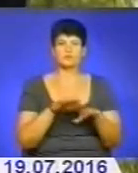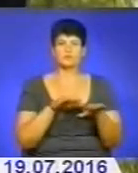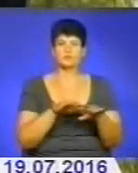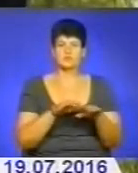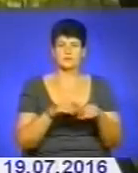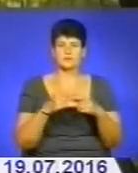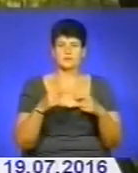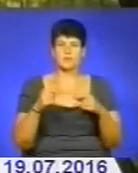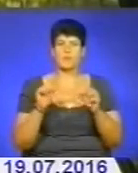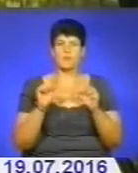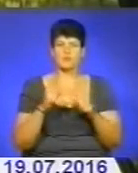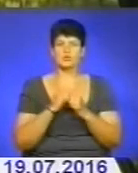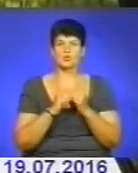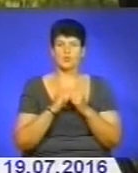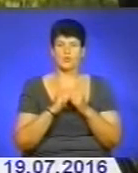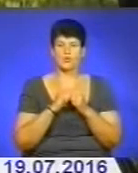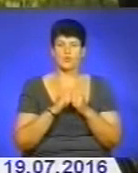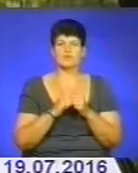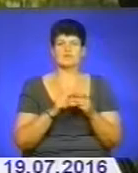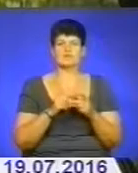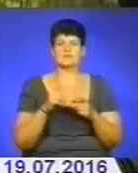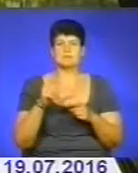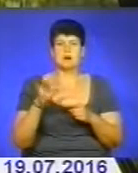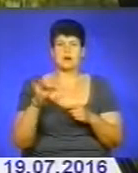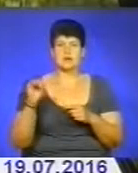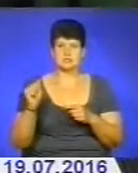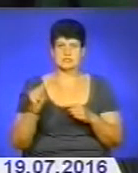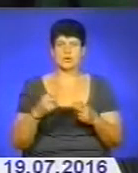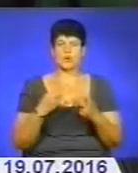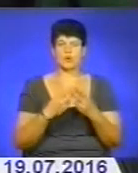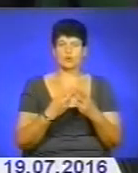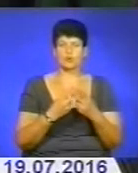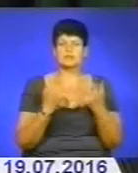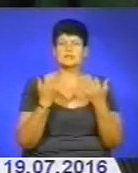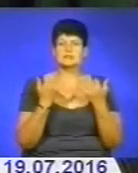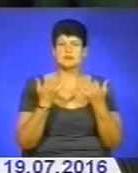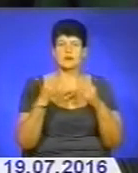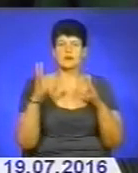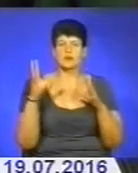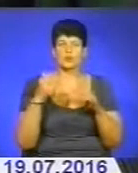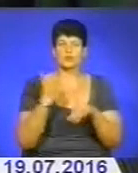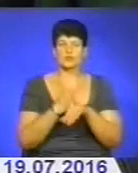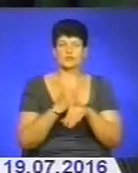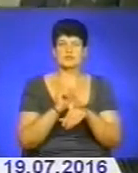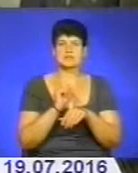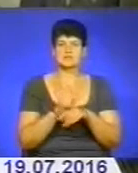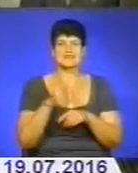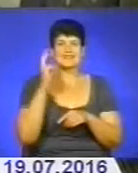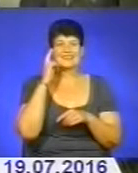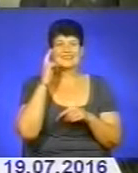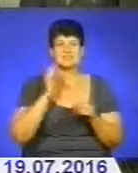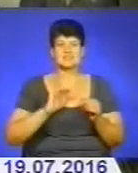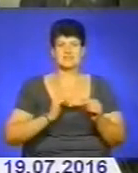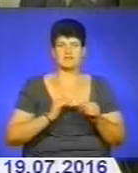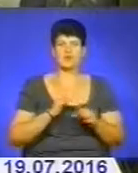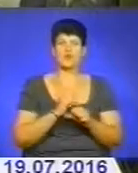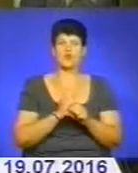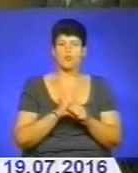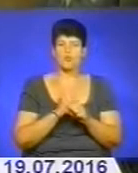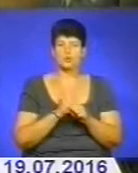продукції може кожен безпосередньо у Збаразькій колонії. Наразі основні замовники – київські фірми. Роботою